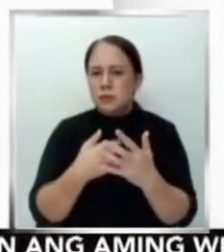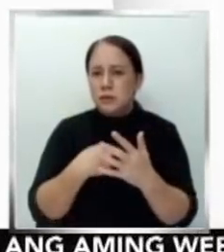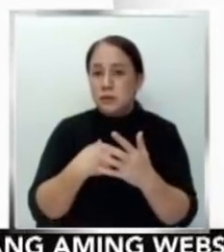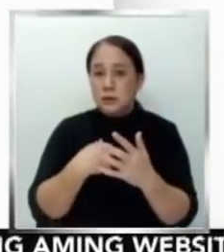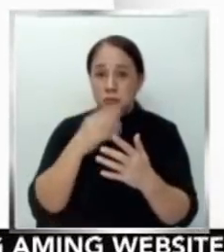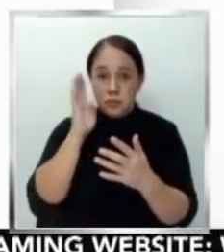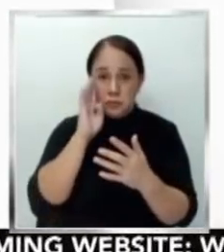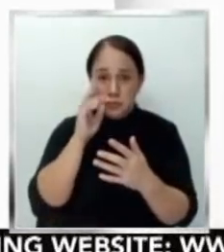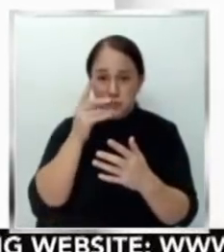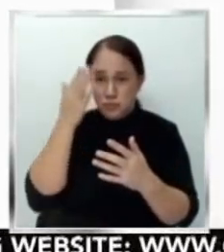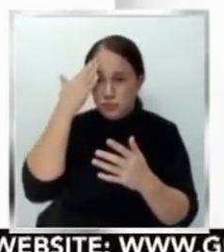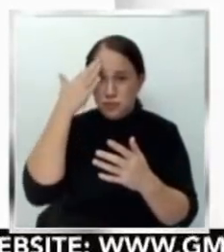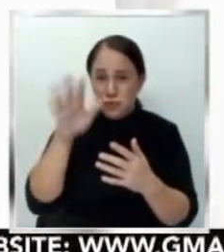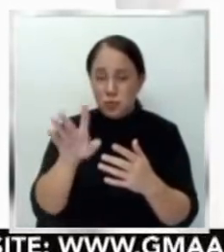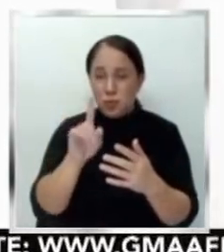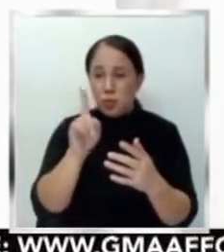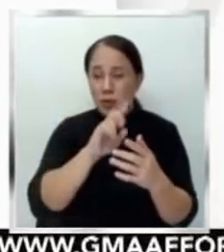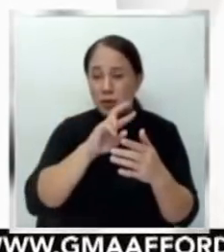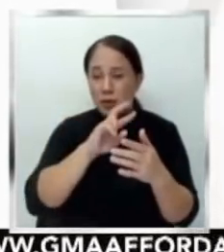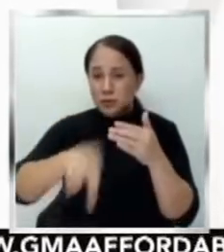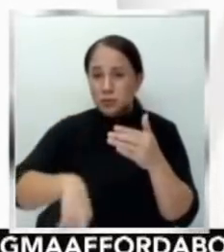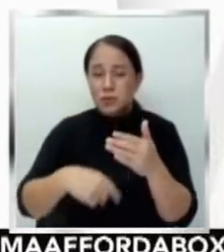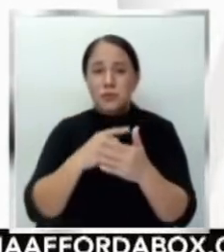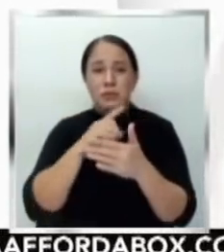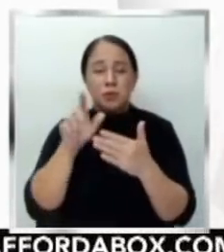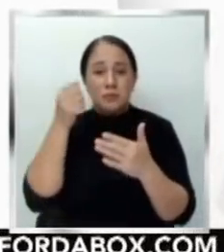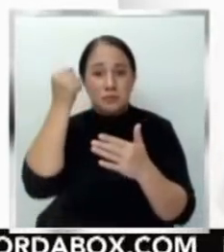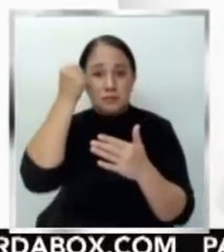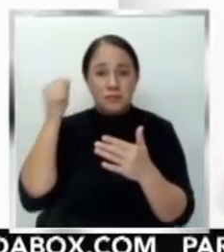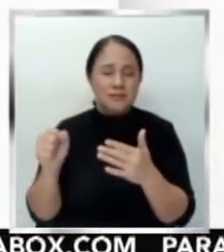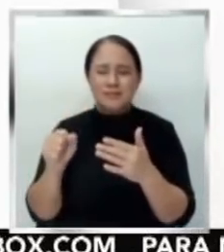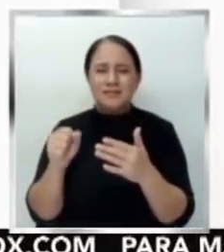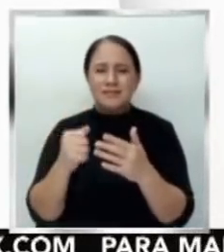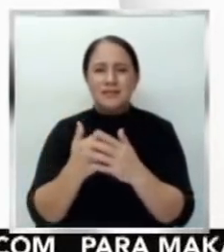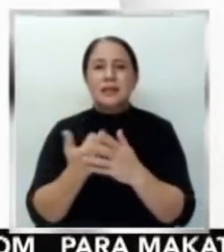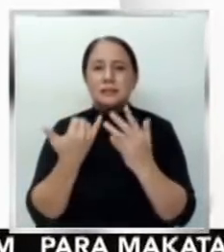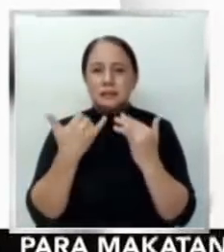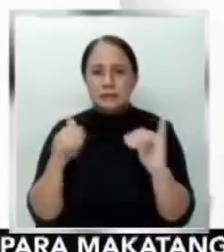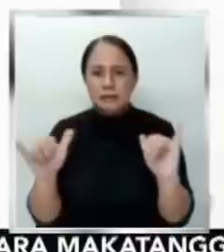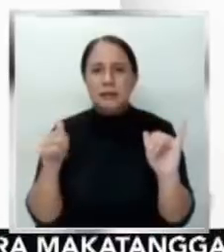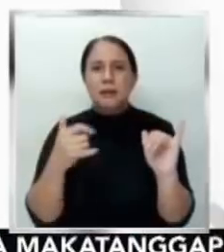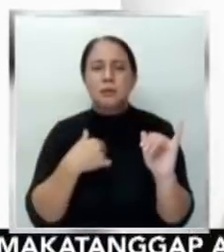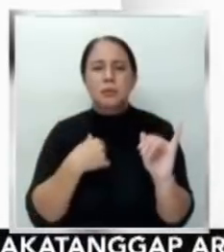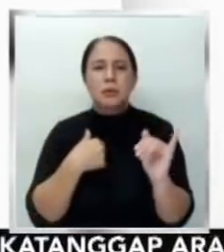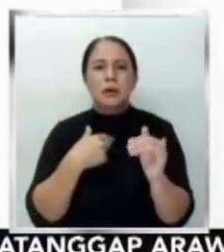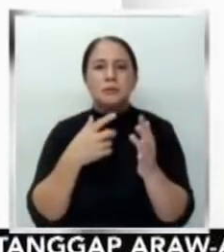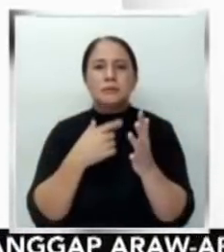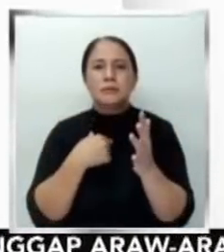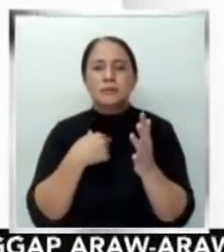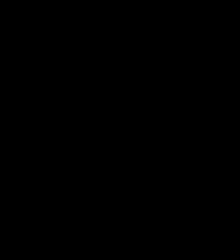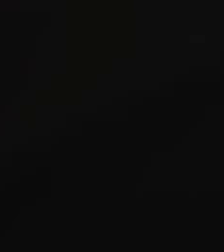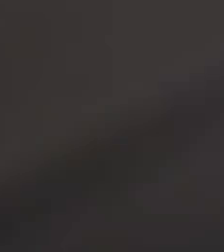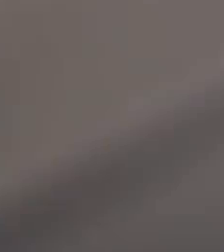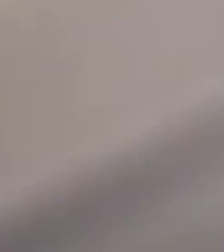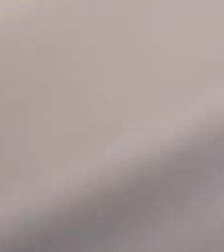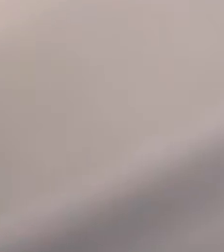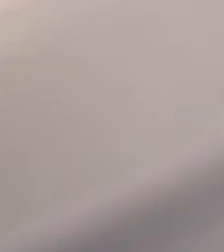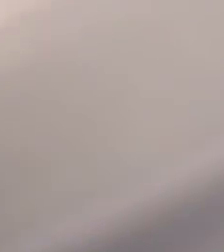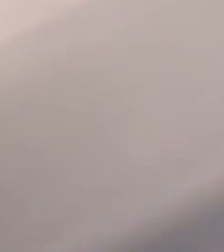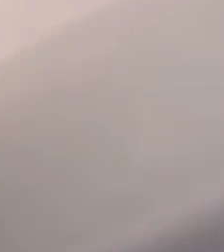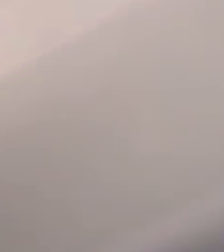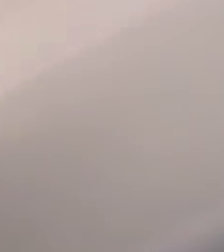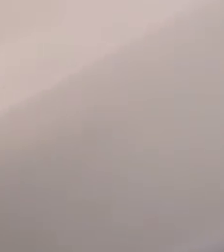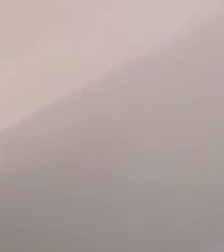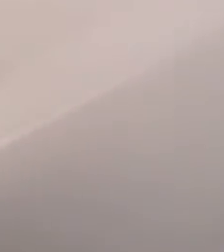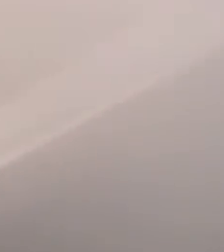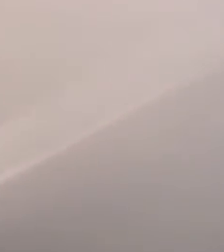ang kahihinatnan ng kanyang mga paglabag. Hinihingi pa po namin ang pahayag ng kampo ni Marcos. Hindi natutulog